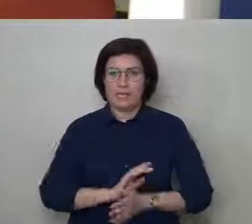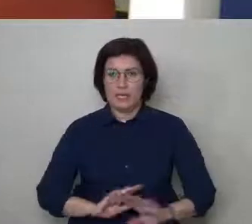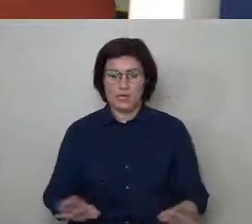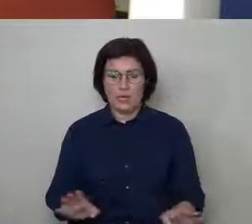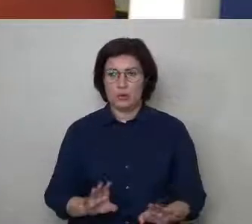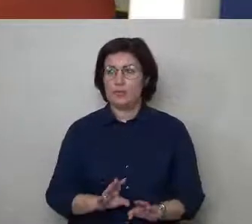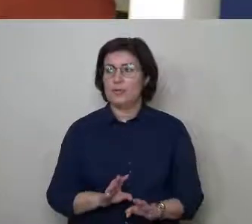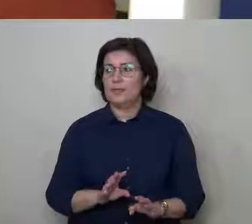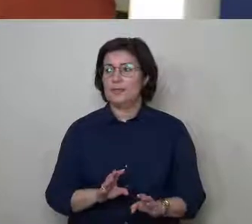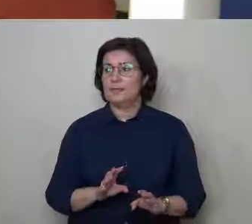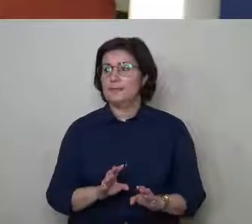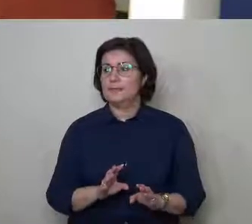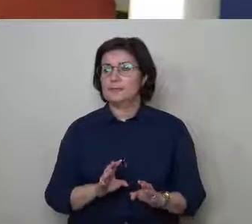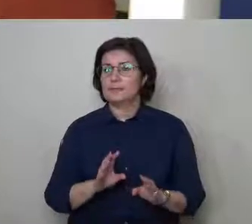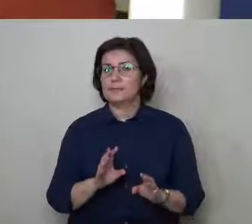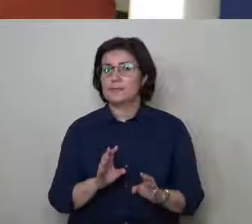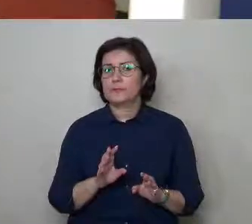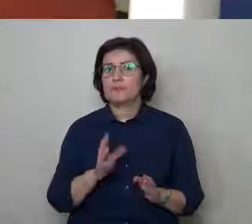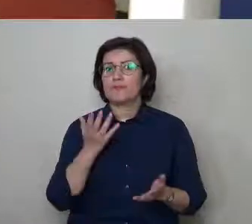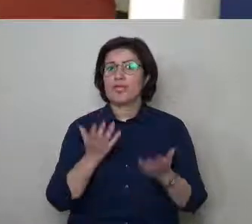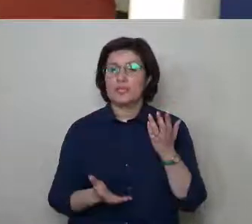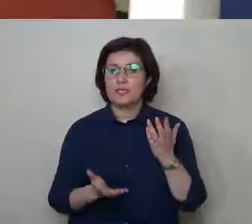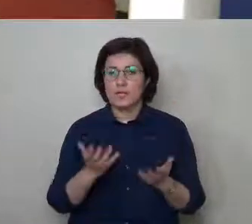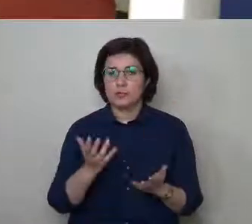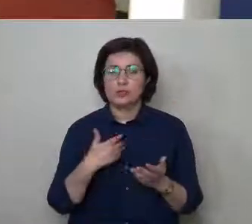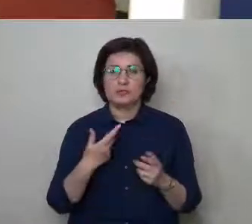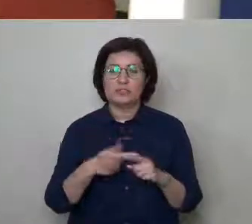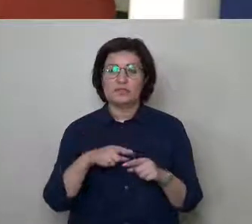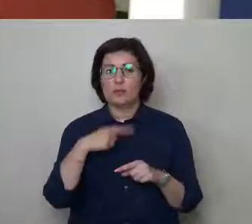not be restored or renewed. Якщо